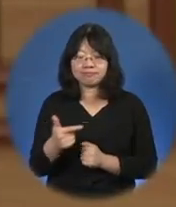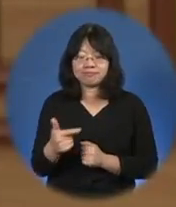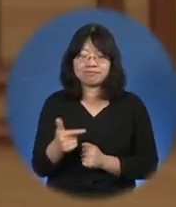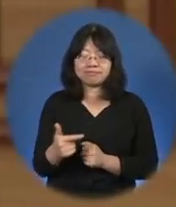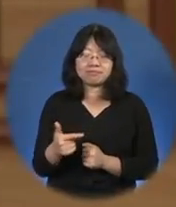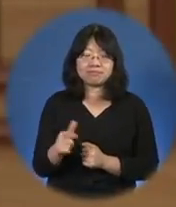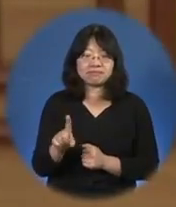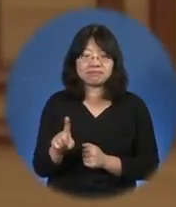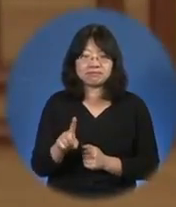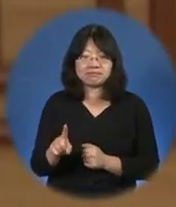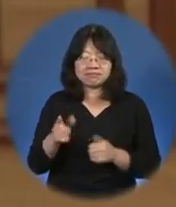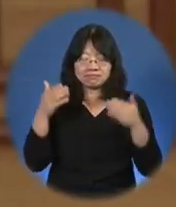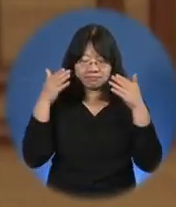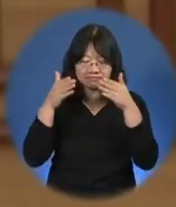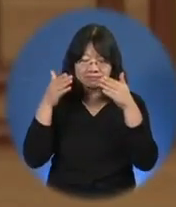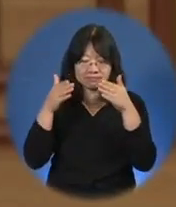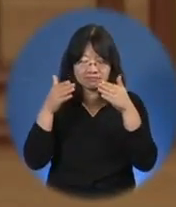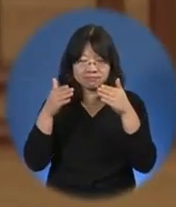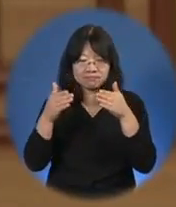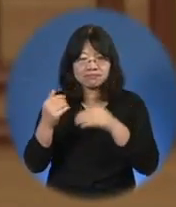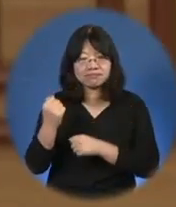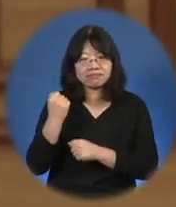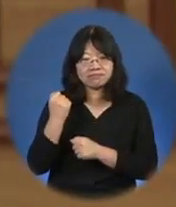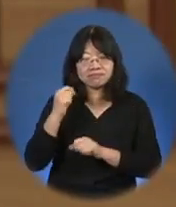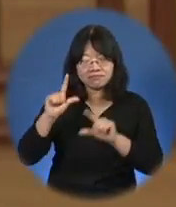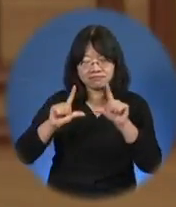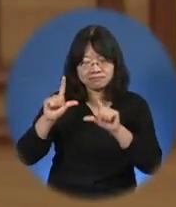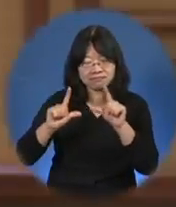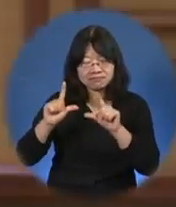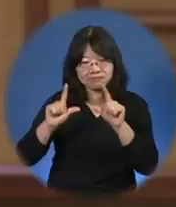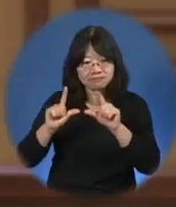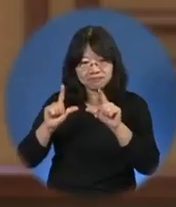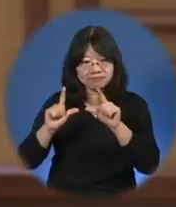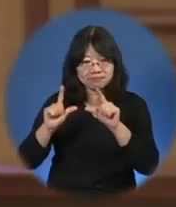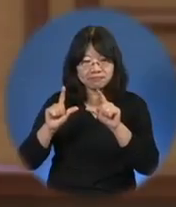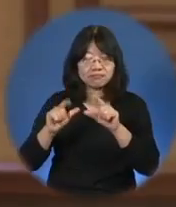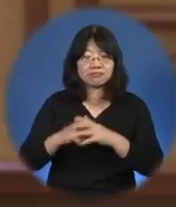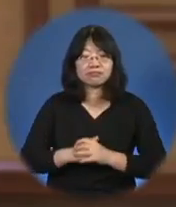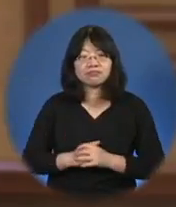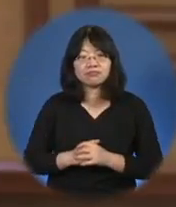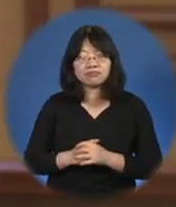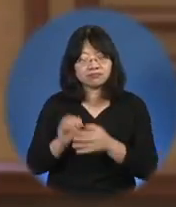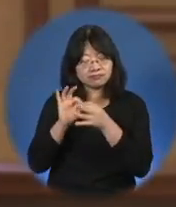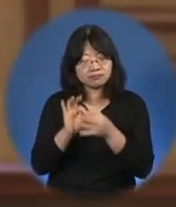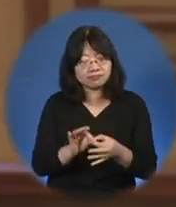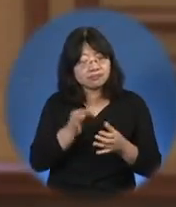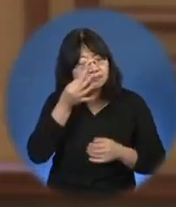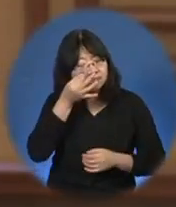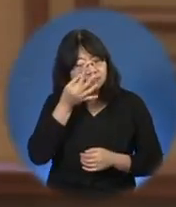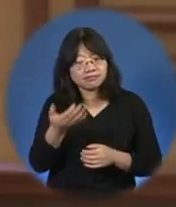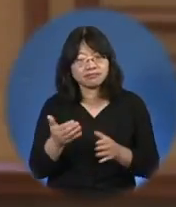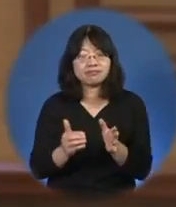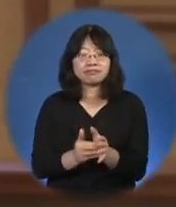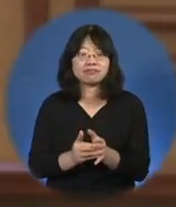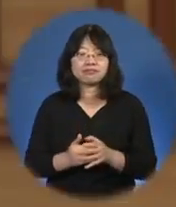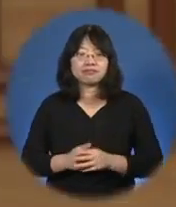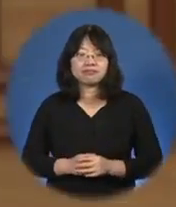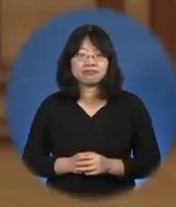굉장히 몰입하고 집중하는 태도를 그 내내 보여주셨습니다. 예.